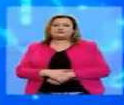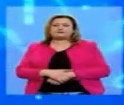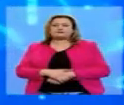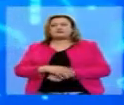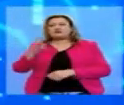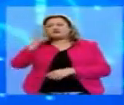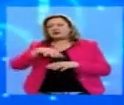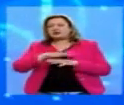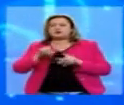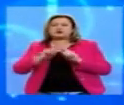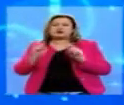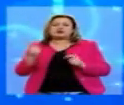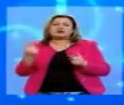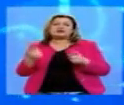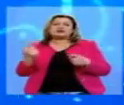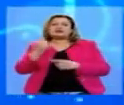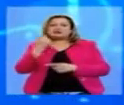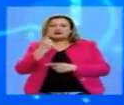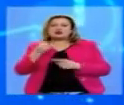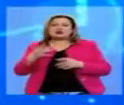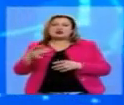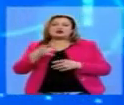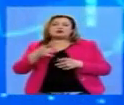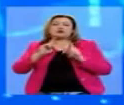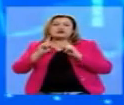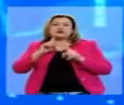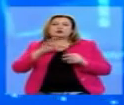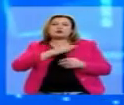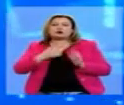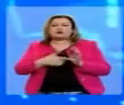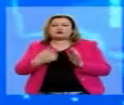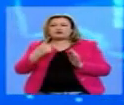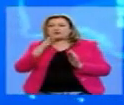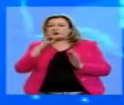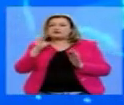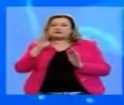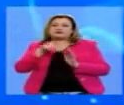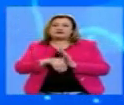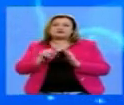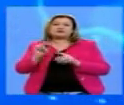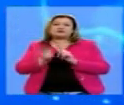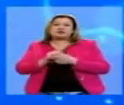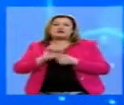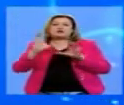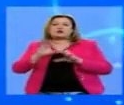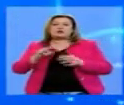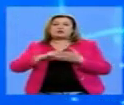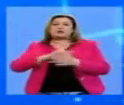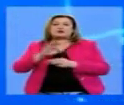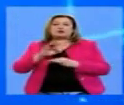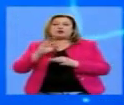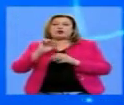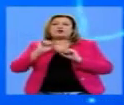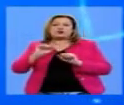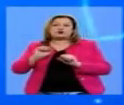Елімізде заң кеңесшілерінің бірыңғай республикалық алқасы құрылмақ. Осы ретте адвокаттық қызмет туралы заң жобасына өзгеріс енгізілмек.